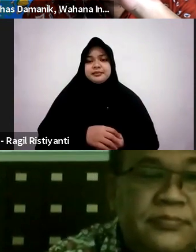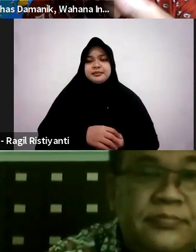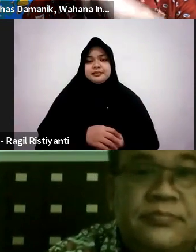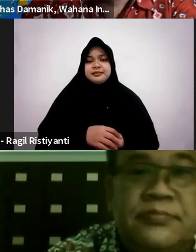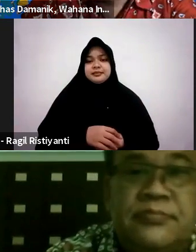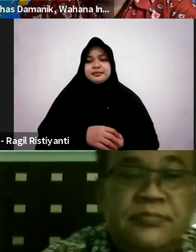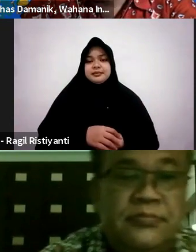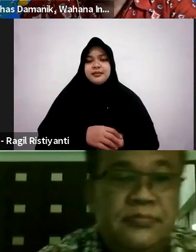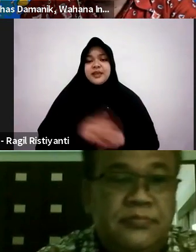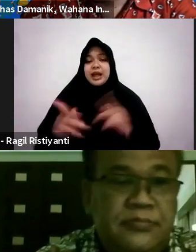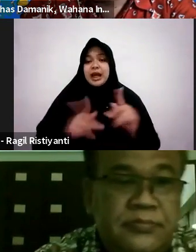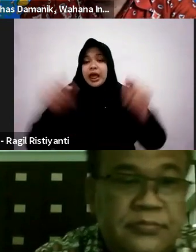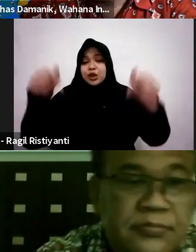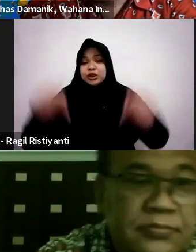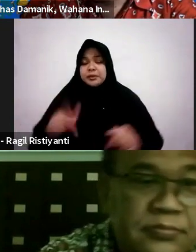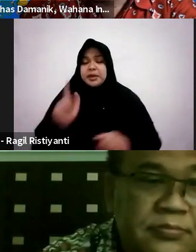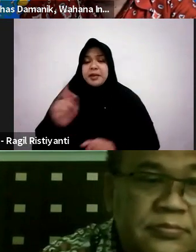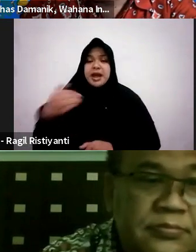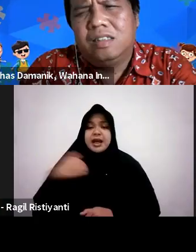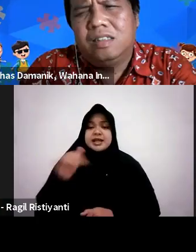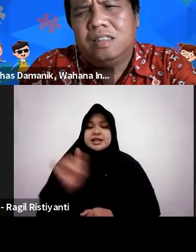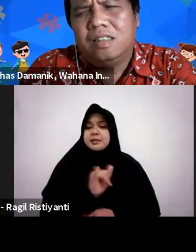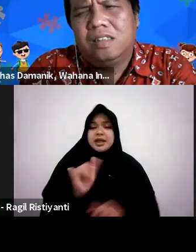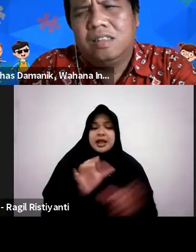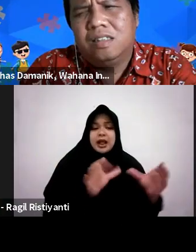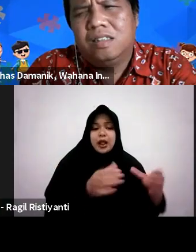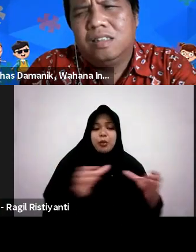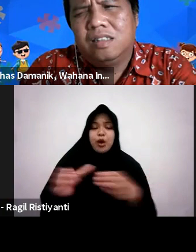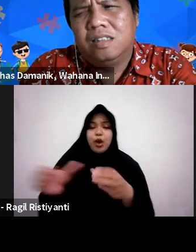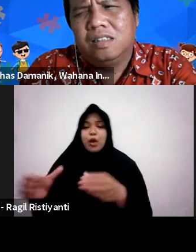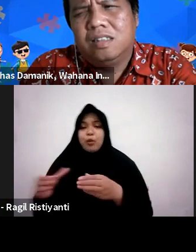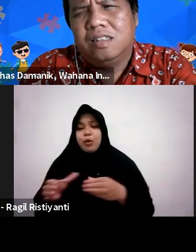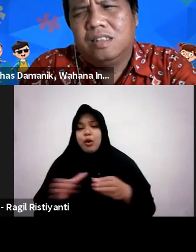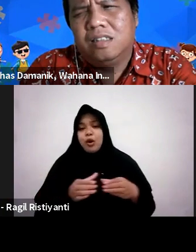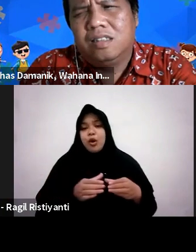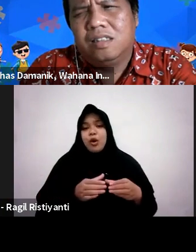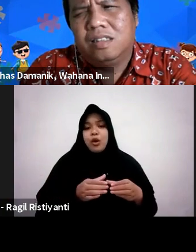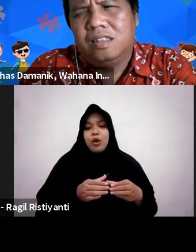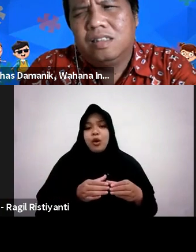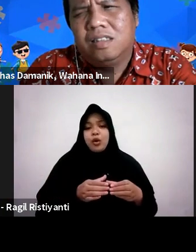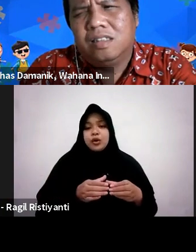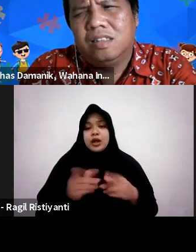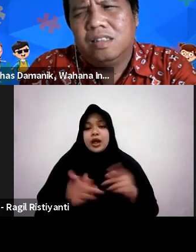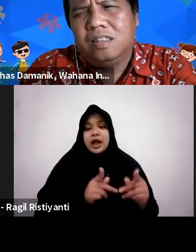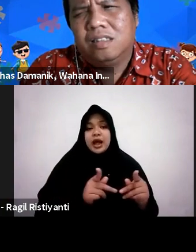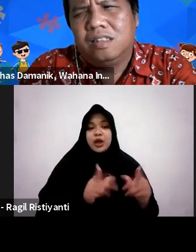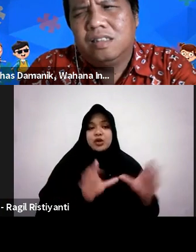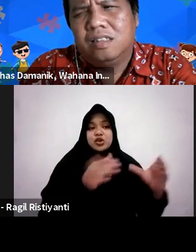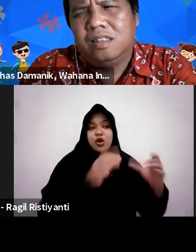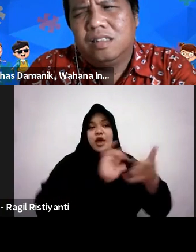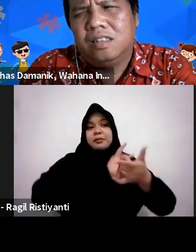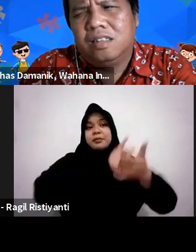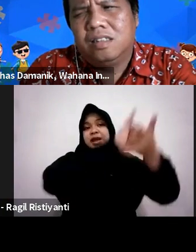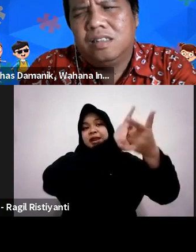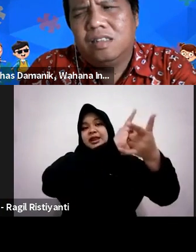depan kalau di sini memang ada semacam kluster kluster bintang gitu loh jadi dia bilang Kalau sekolah bintang untuk tunanetra